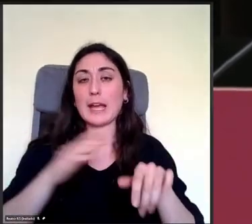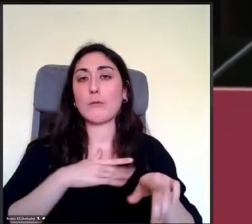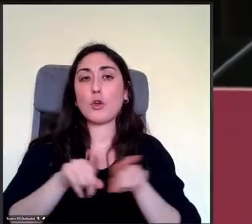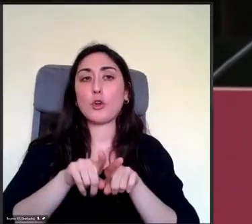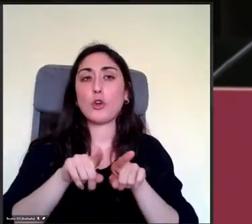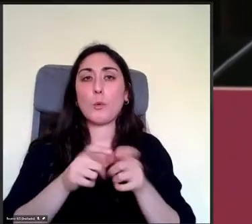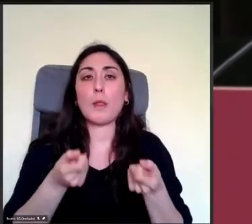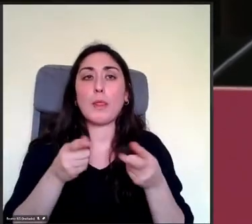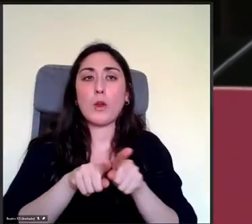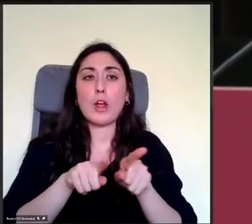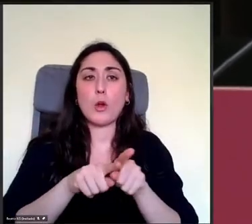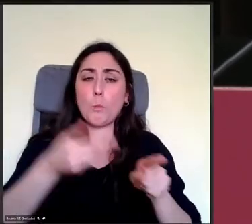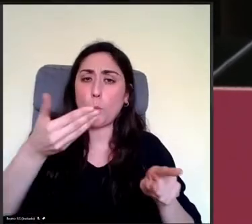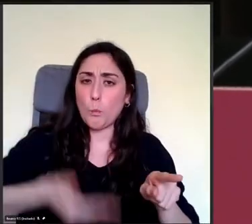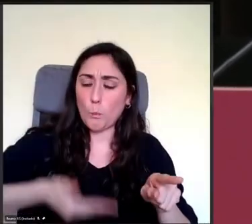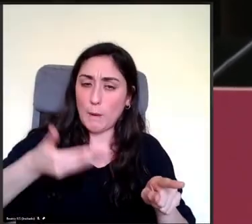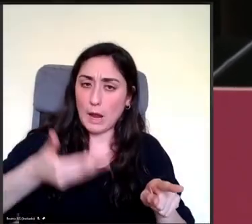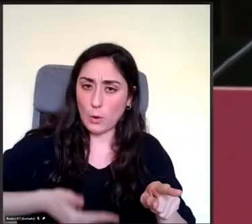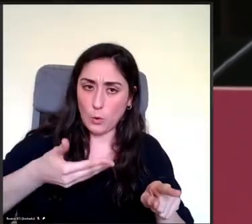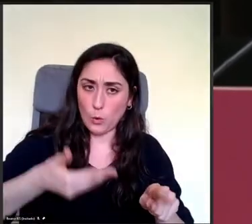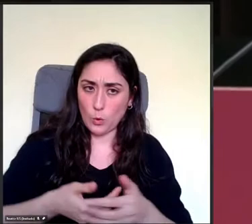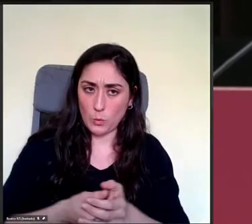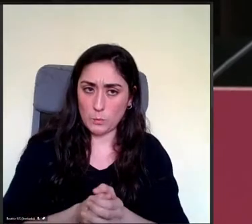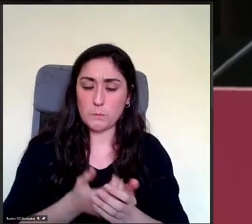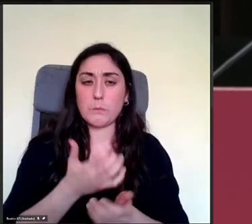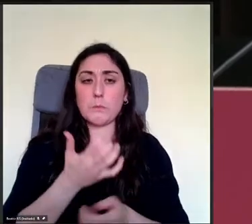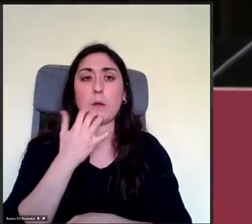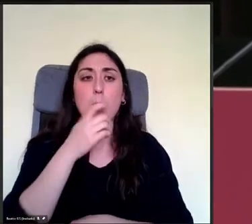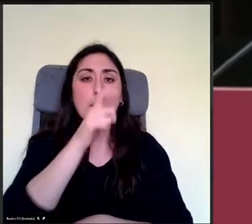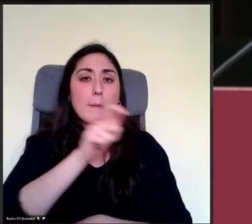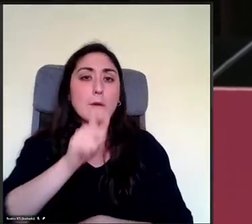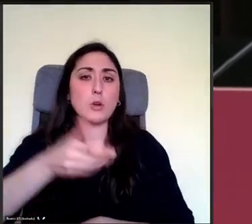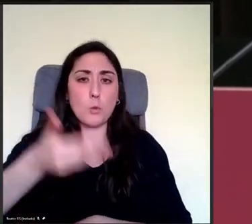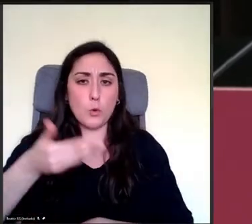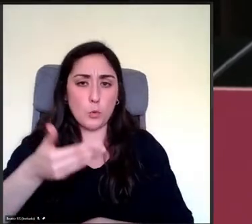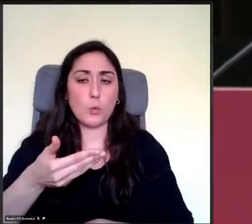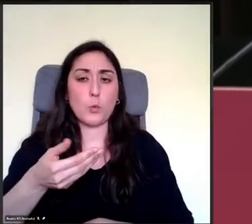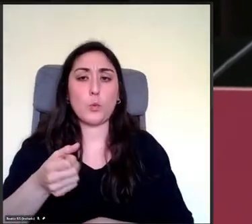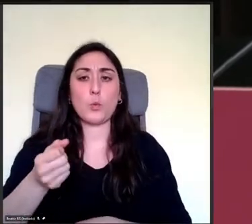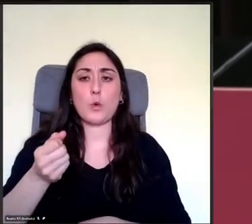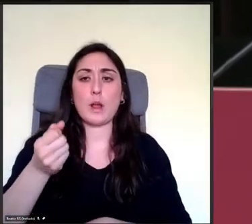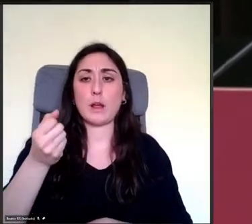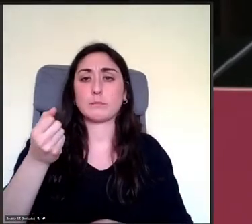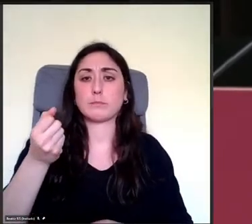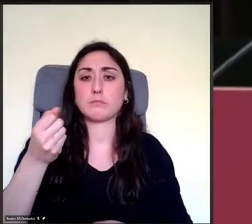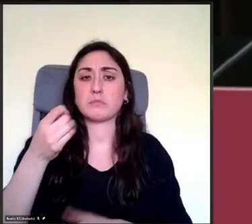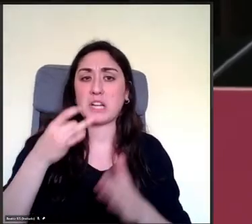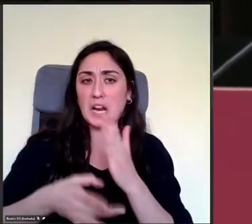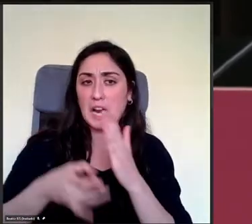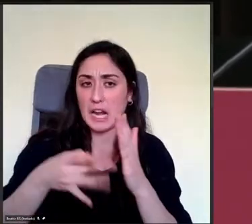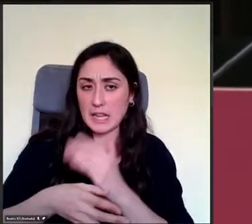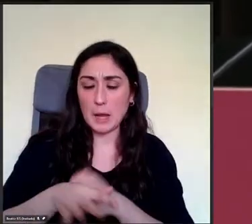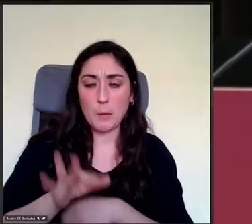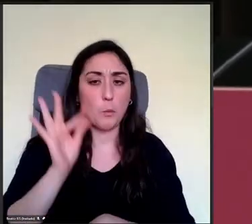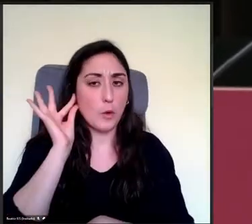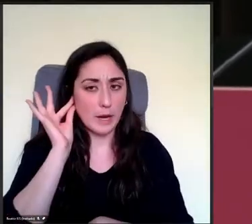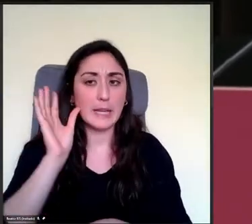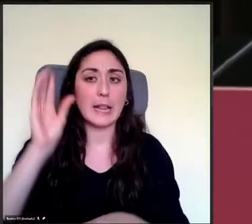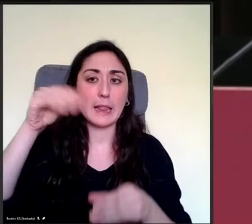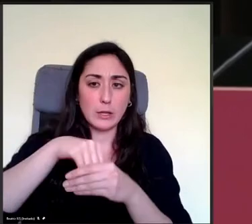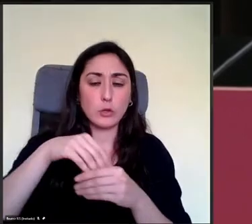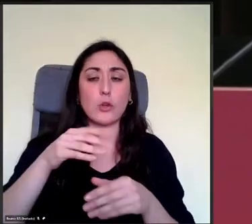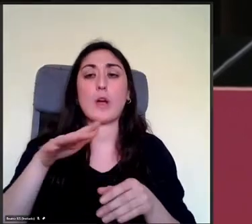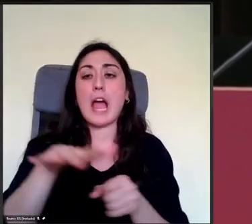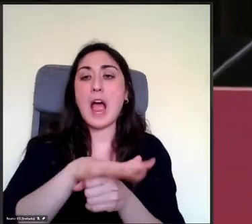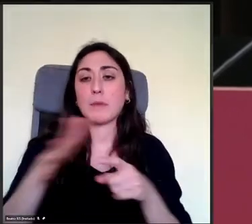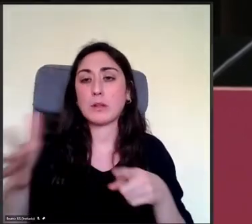tots aquells talents femenins en l'àmbit empresarial, industrial i de les TICs. I per